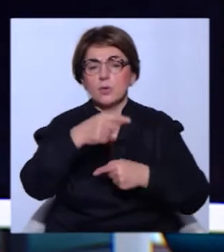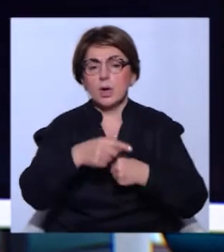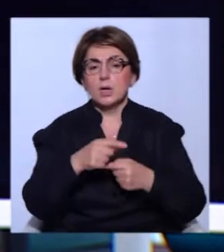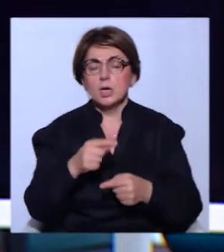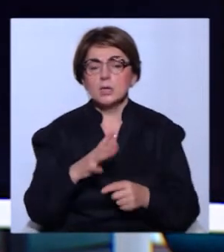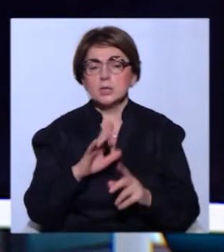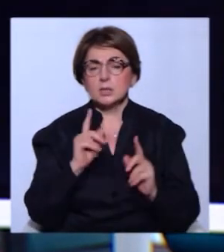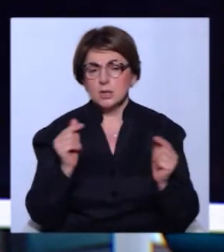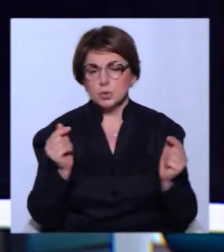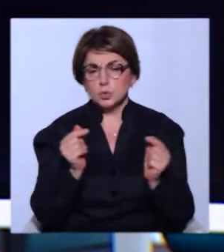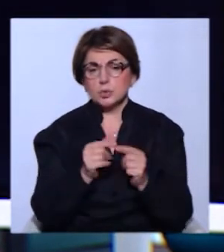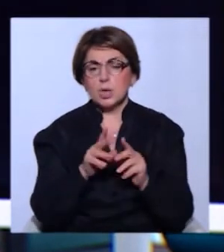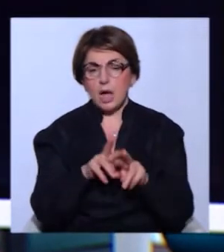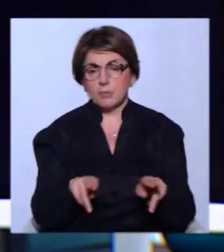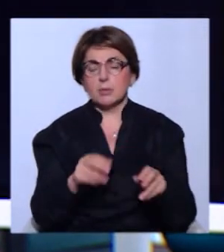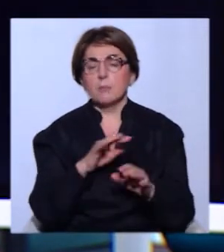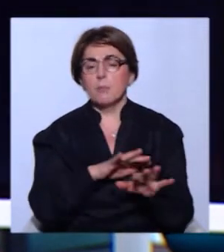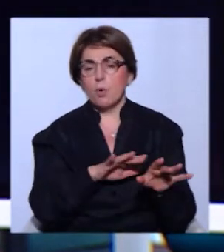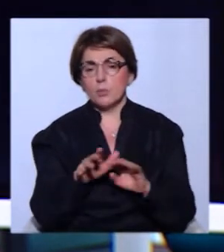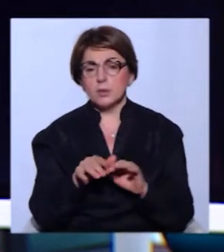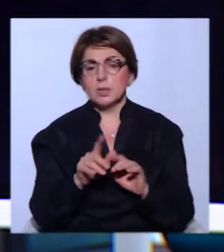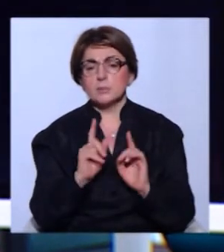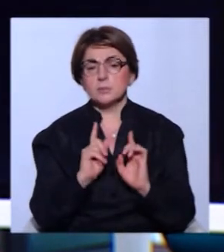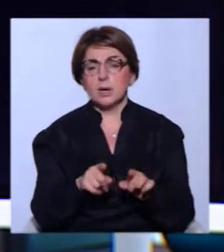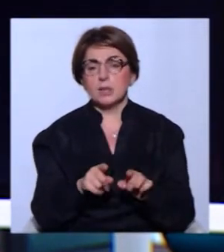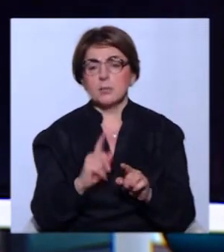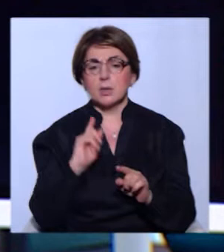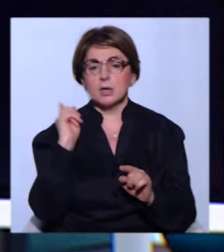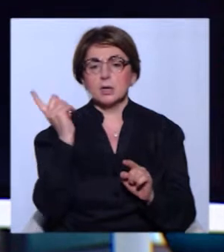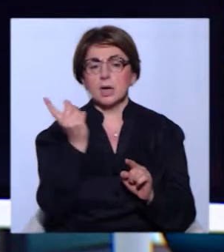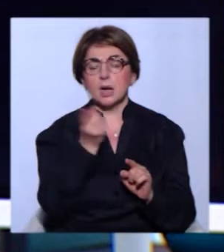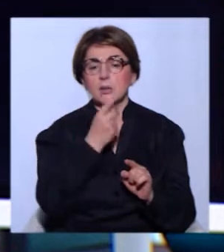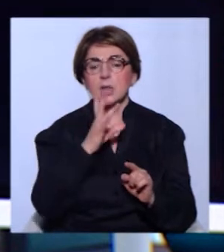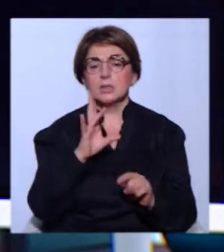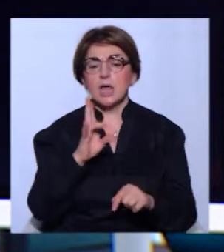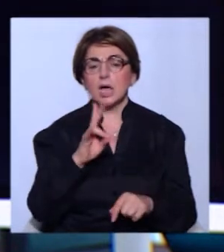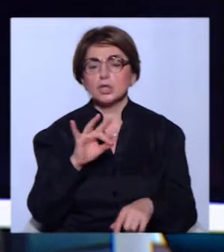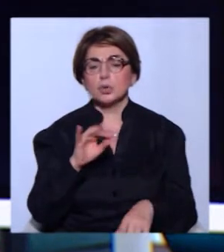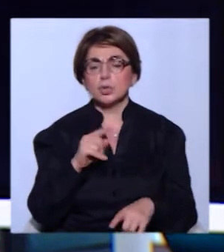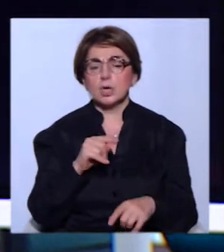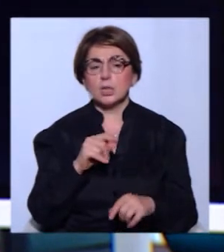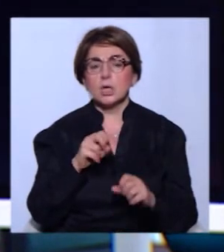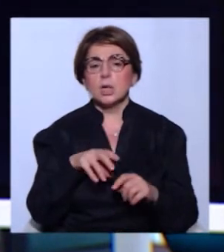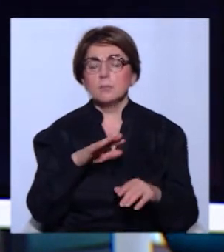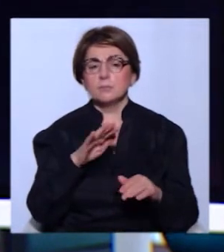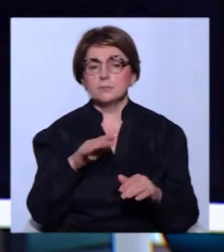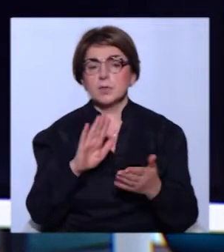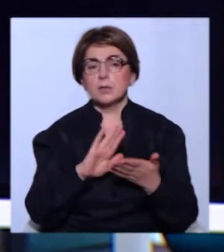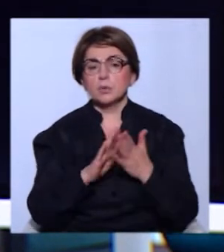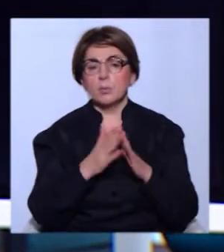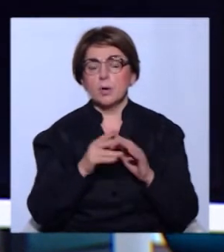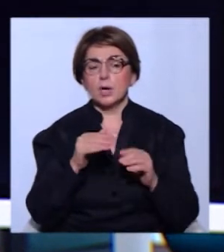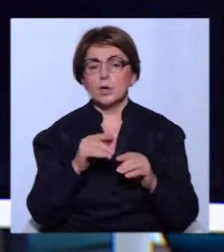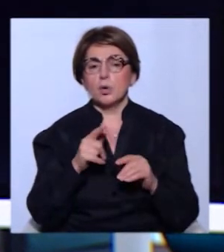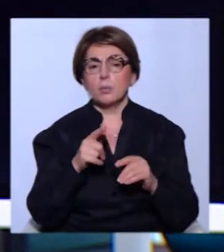ესეც თითქმის ანალოგიურად მიმდინარეობს და გარემოს ნახშიროჟანგის კონცენტრაცია გარემოში